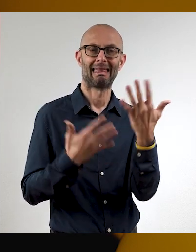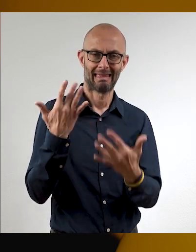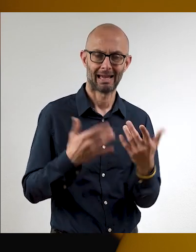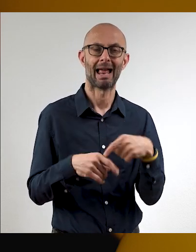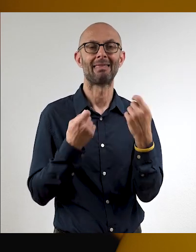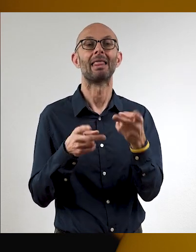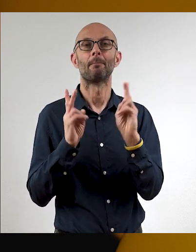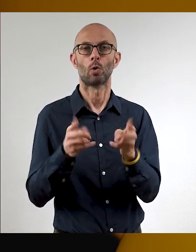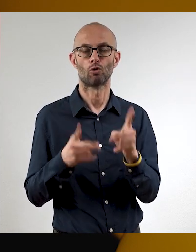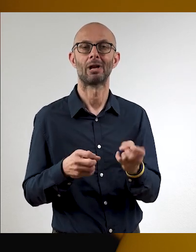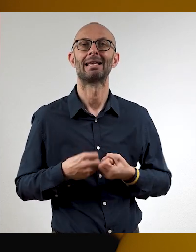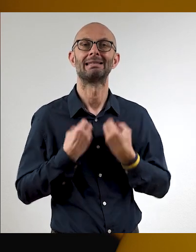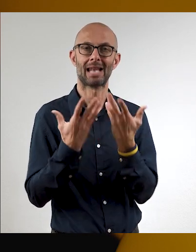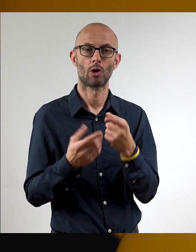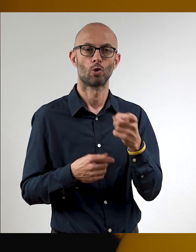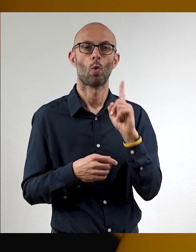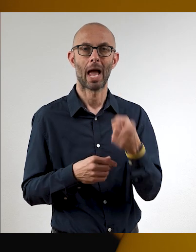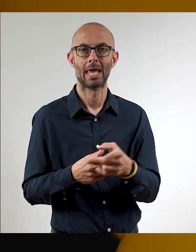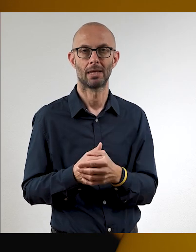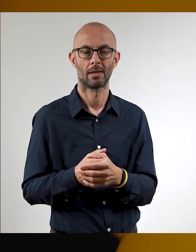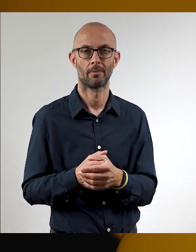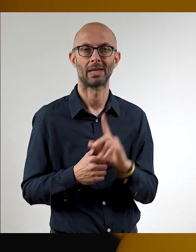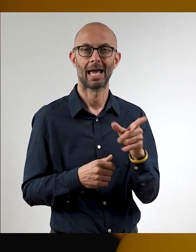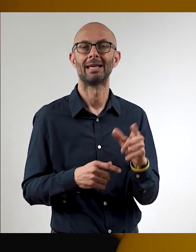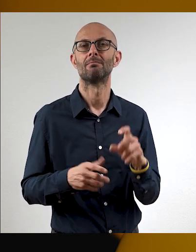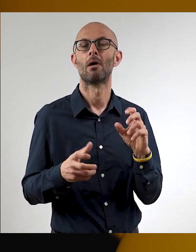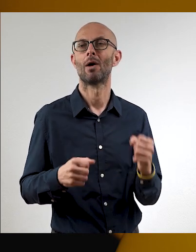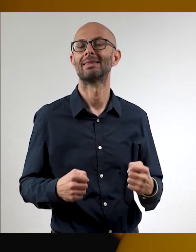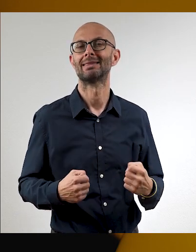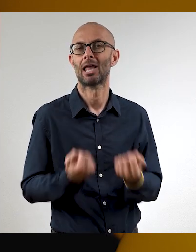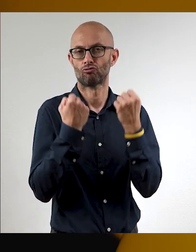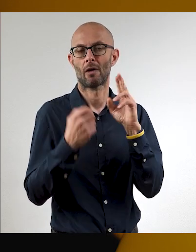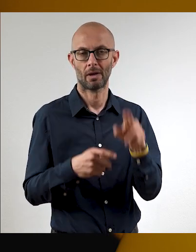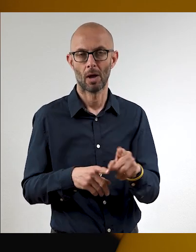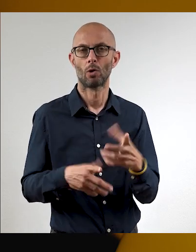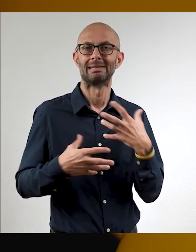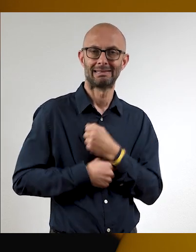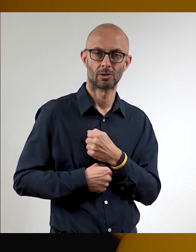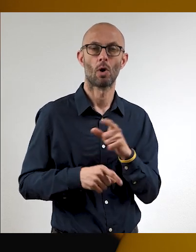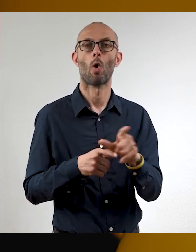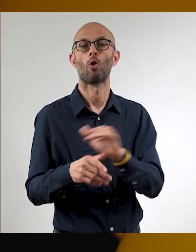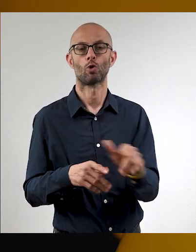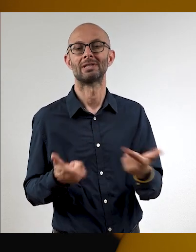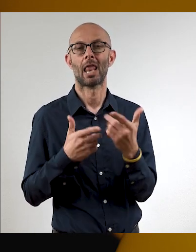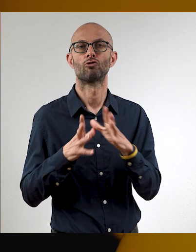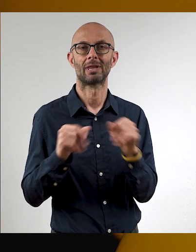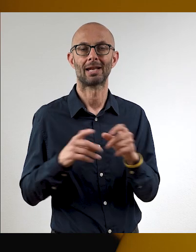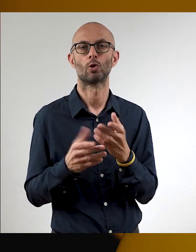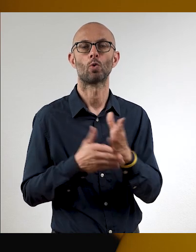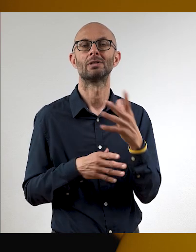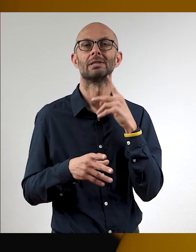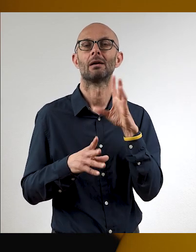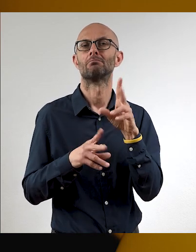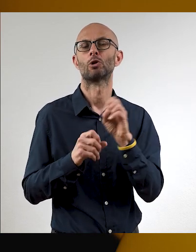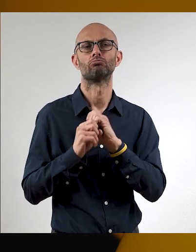dati priložnost, da izrazijo to, kar jih teži stisko. Otroci to lažje naredijo skozi kakšne